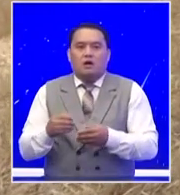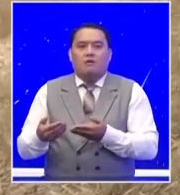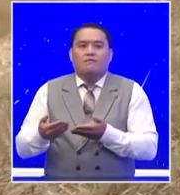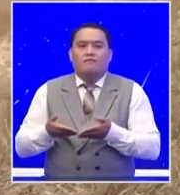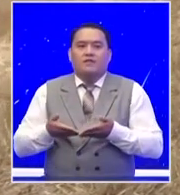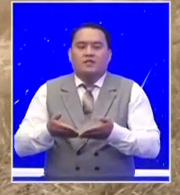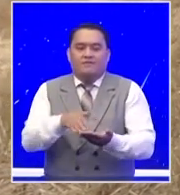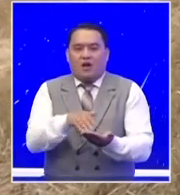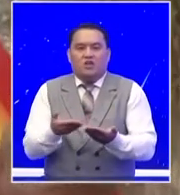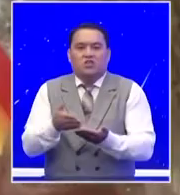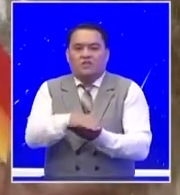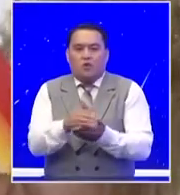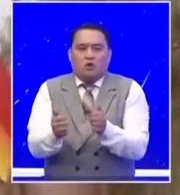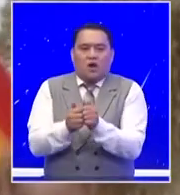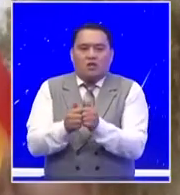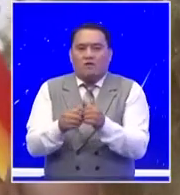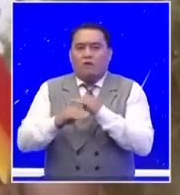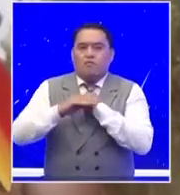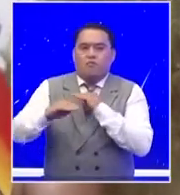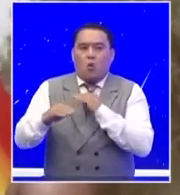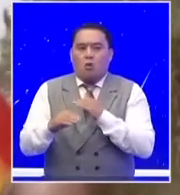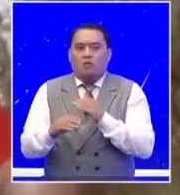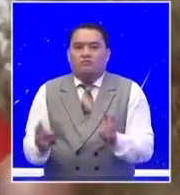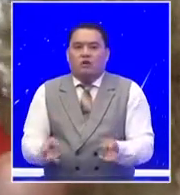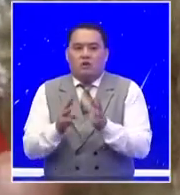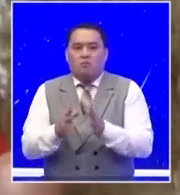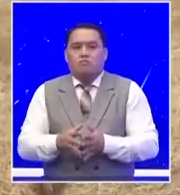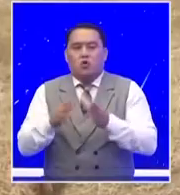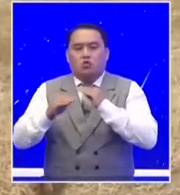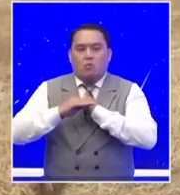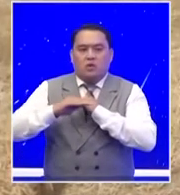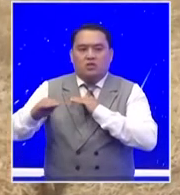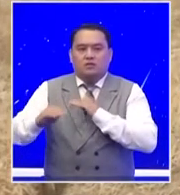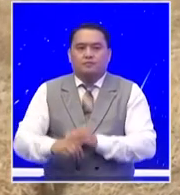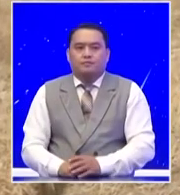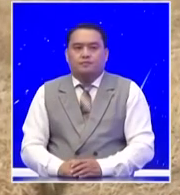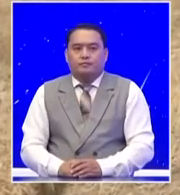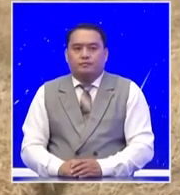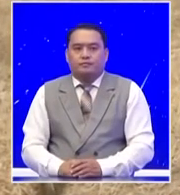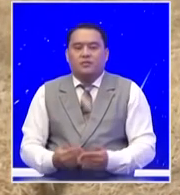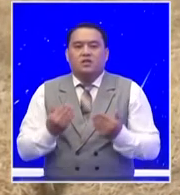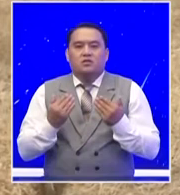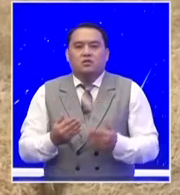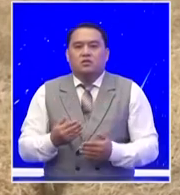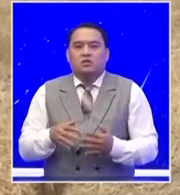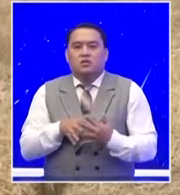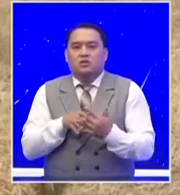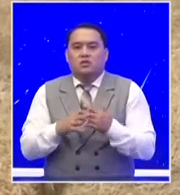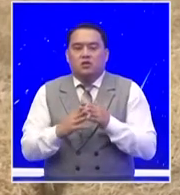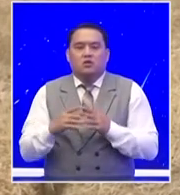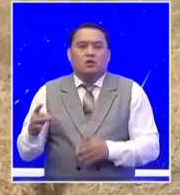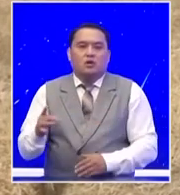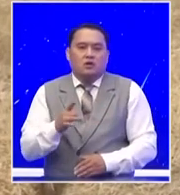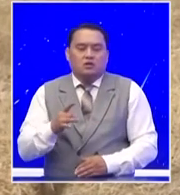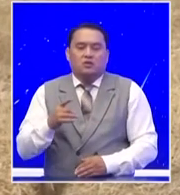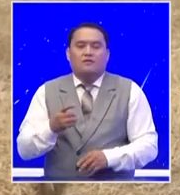в 2 метра вокруг своих посевных полей во избежание возгорания больших площадей. На сегодняшний день на территории Жамбылского района зарегистрировано